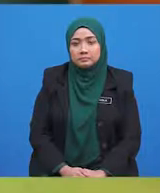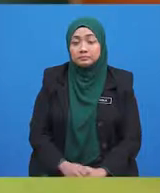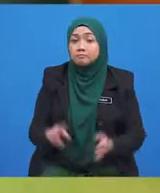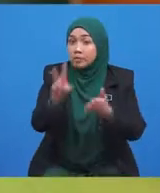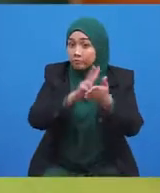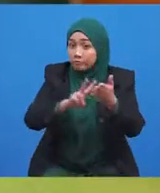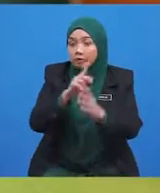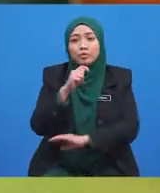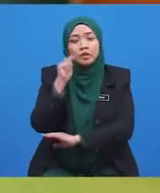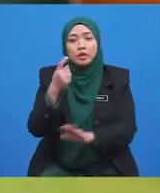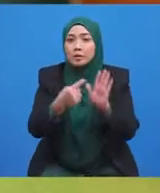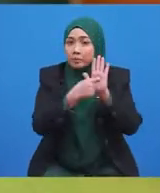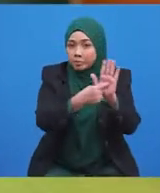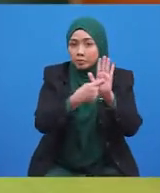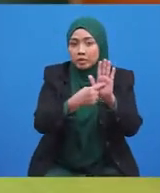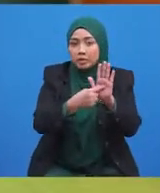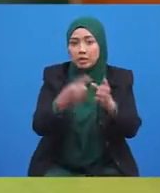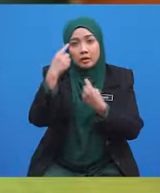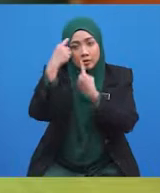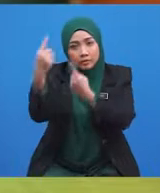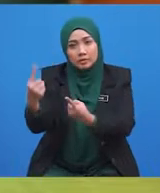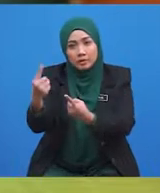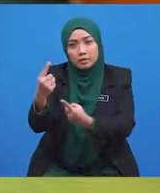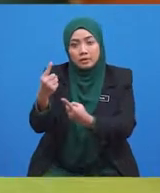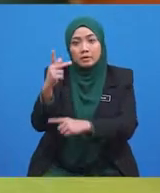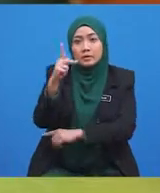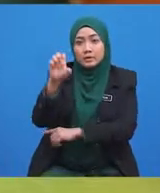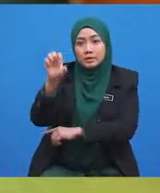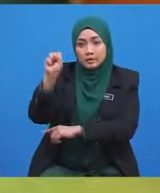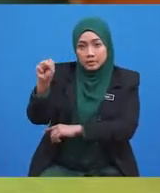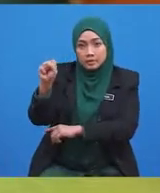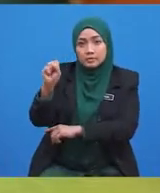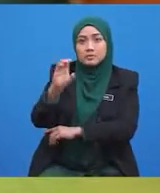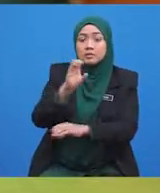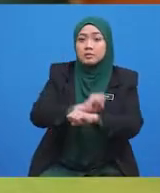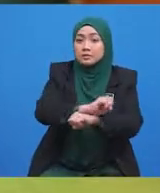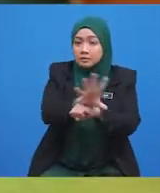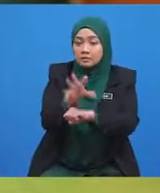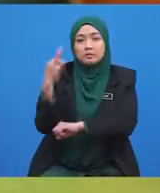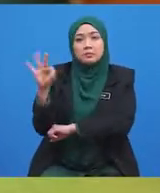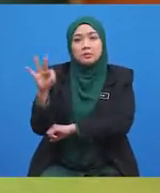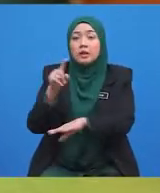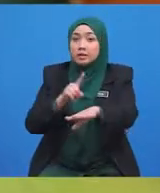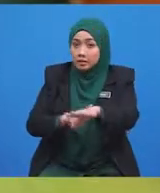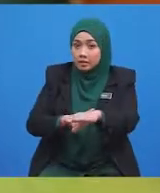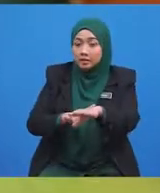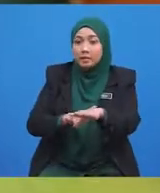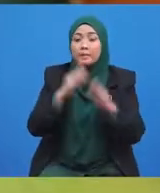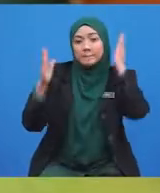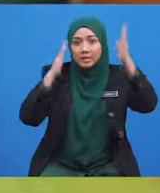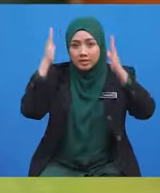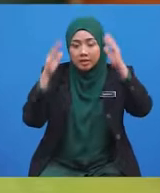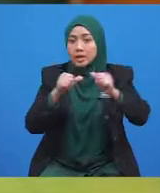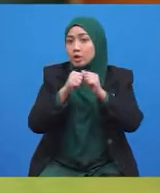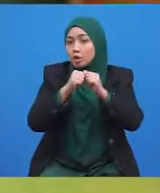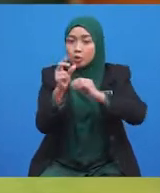Video tersebut menunjukkan data kes COVID-19 mengikut negeri di Malaysia dari 13 Mac